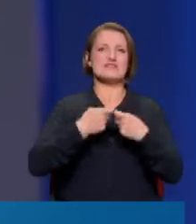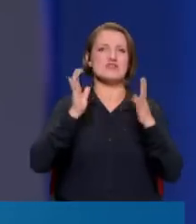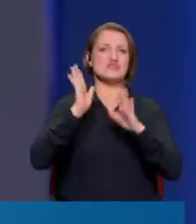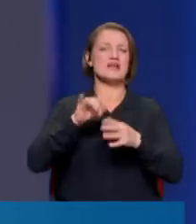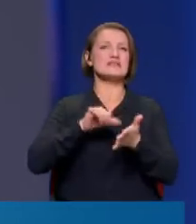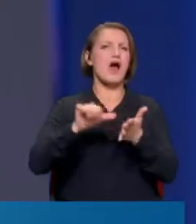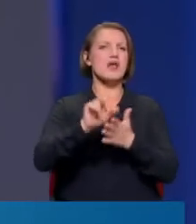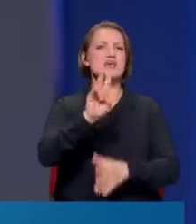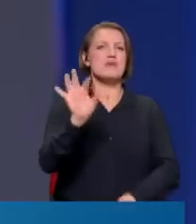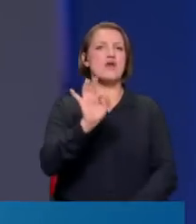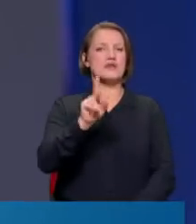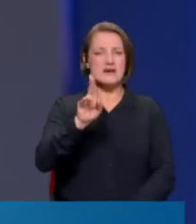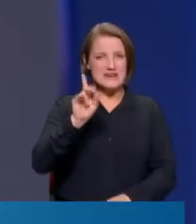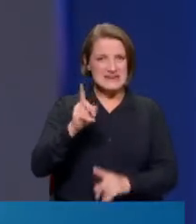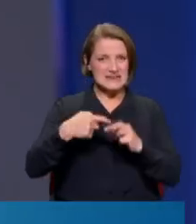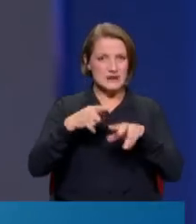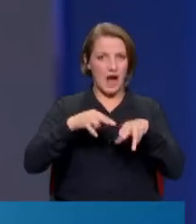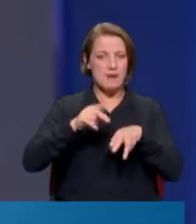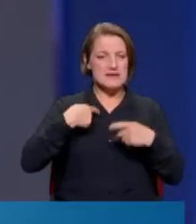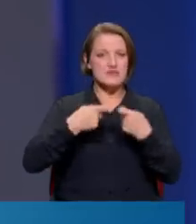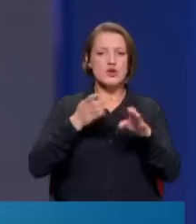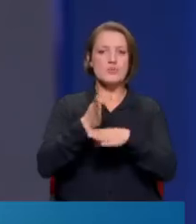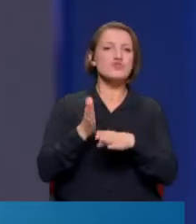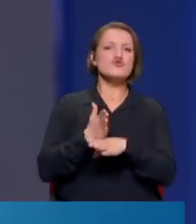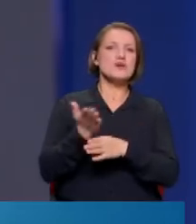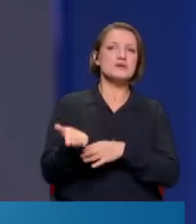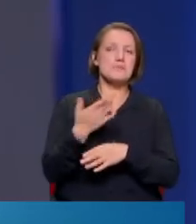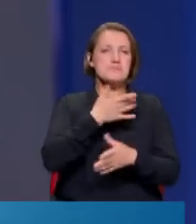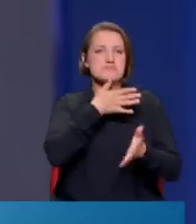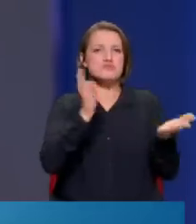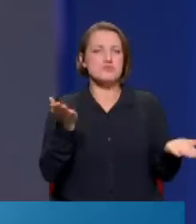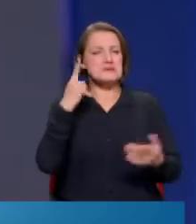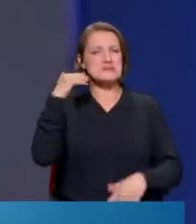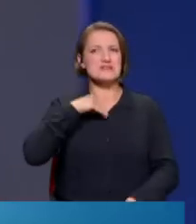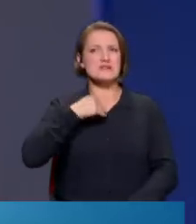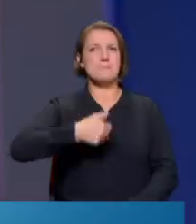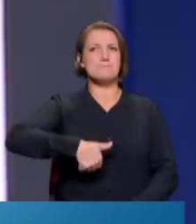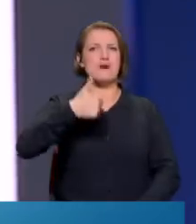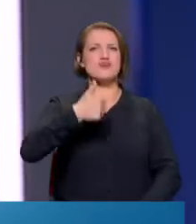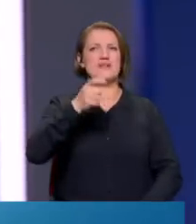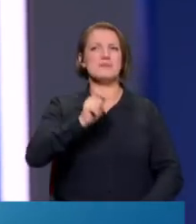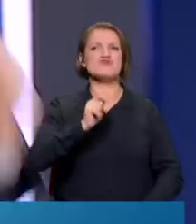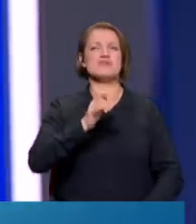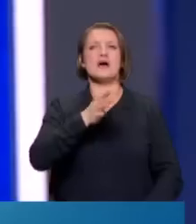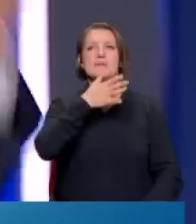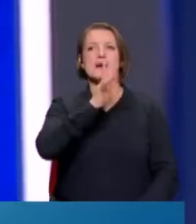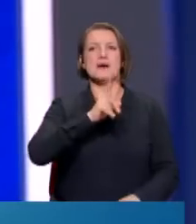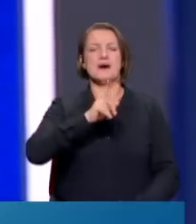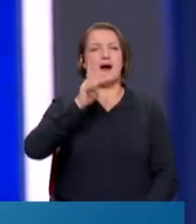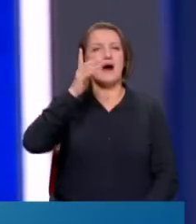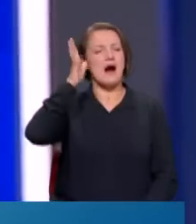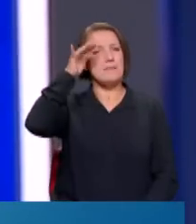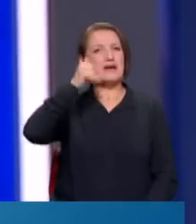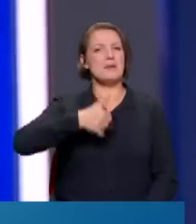gibiydi Irak'la mı savaşa giriyoruz dedim neden dedim bilmiyorum dedi Sanırım başka ne yapacaklarını bilmiyorlar dedi ABD Savunma